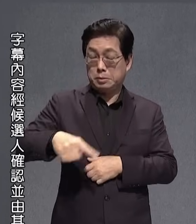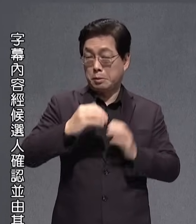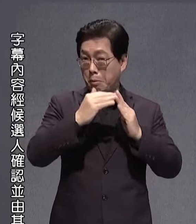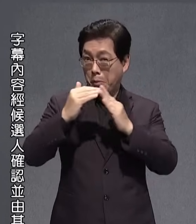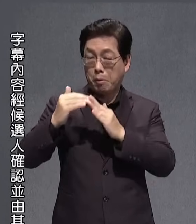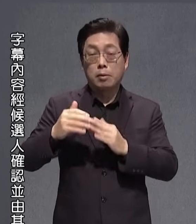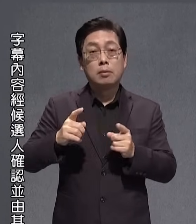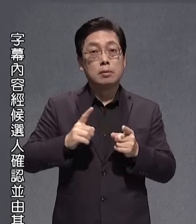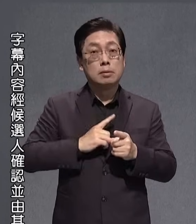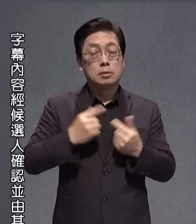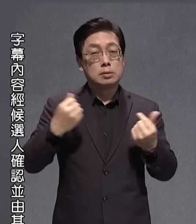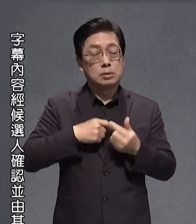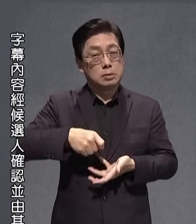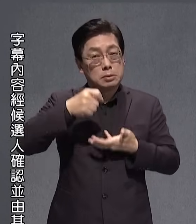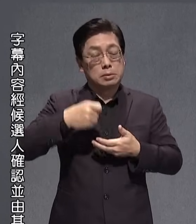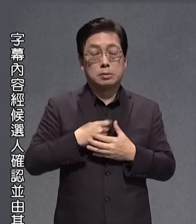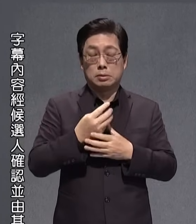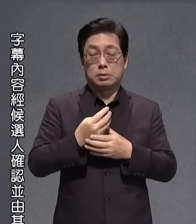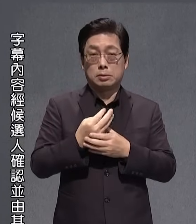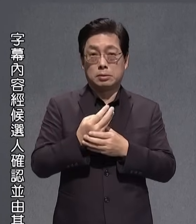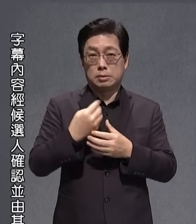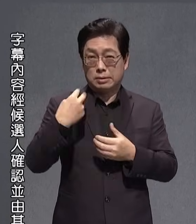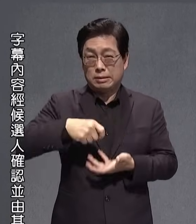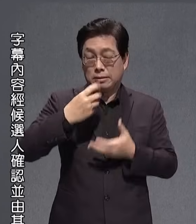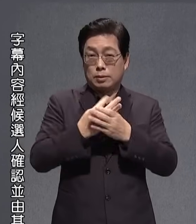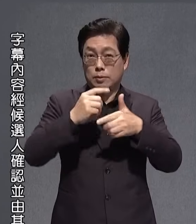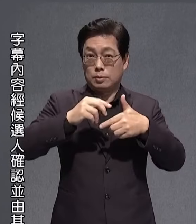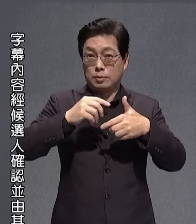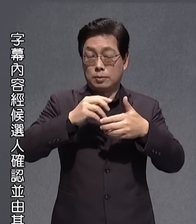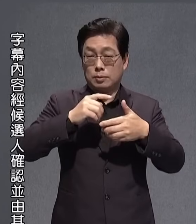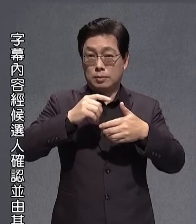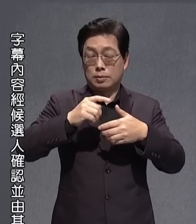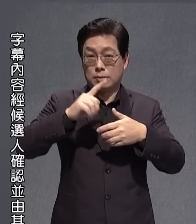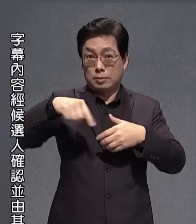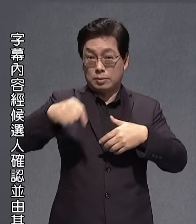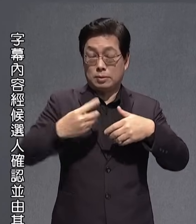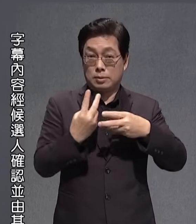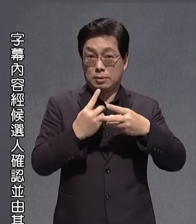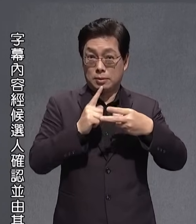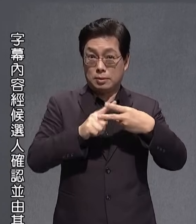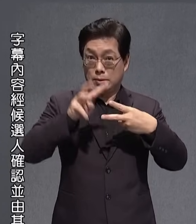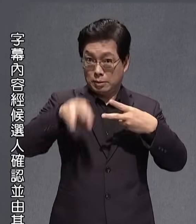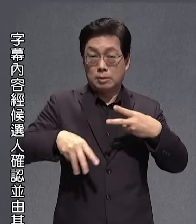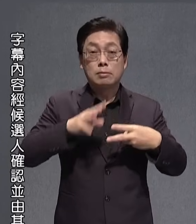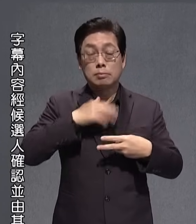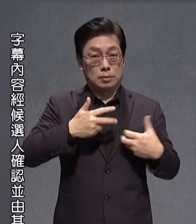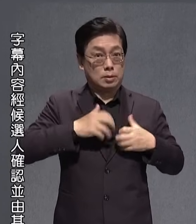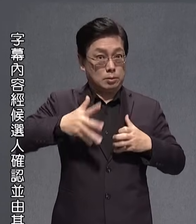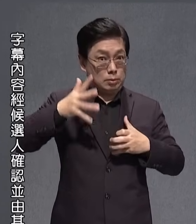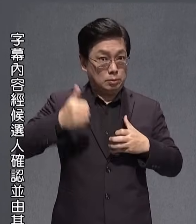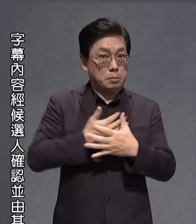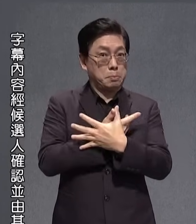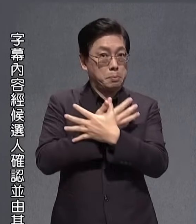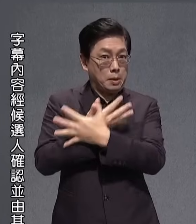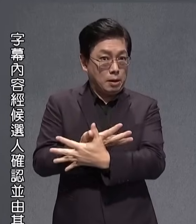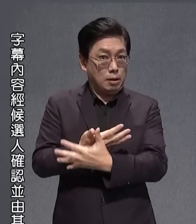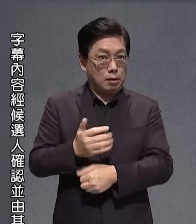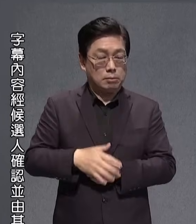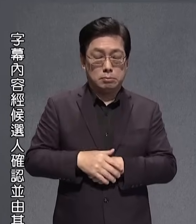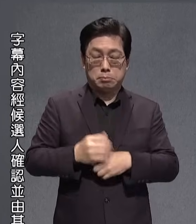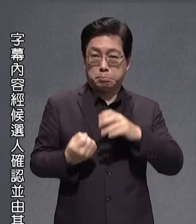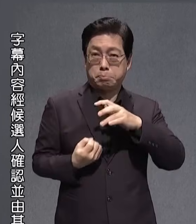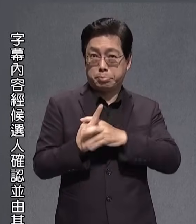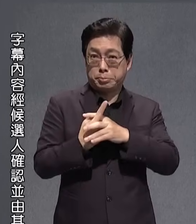要特别组温宅进。我再说一次，温宅进得过蔡英文总统颁发的杰